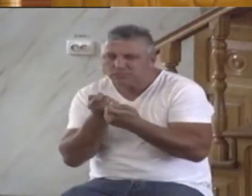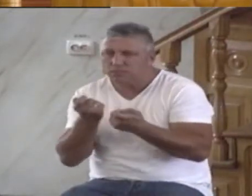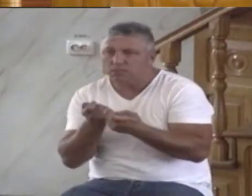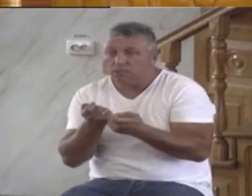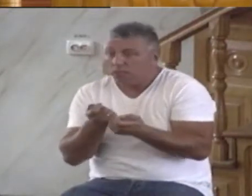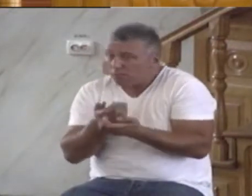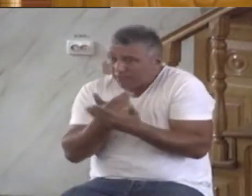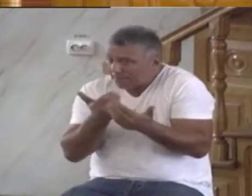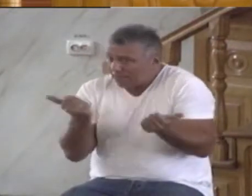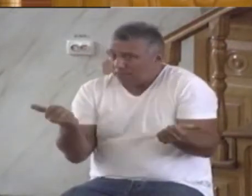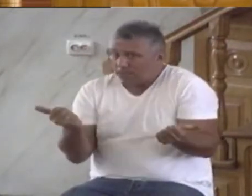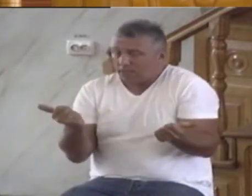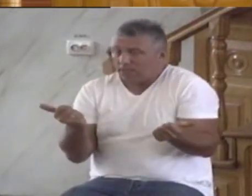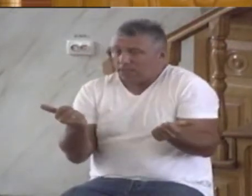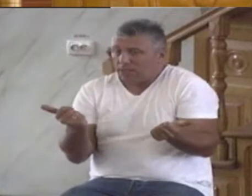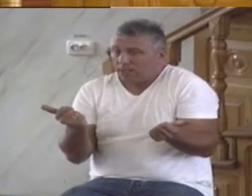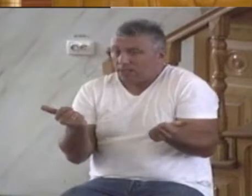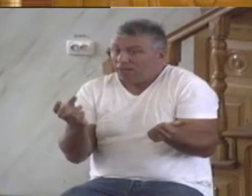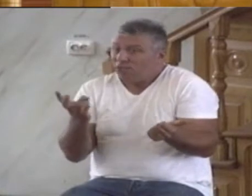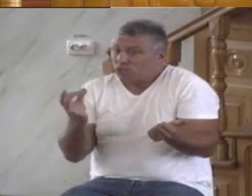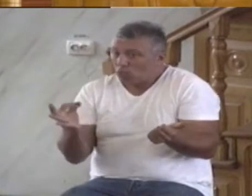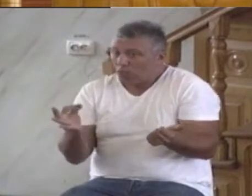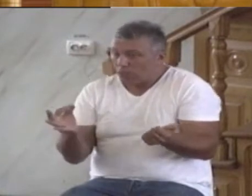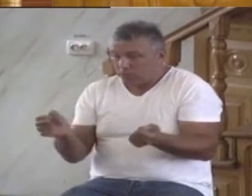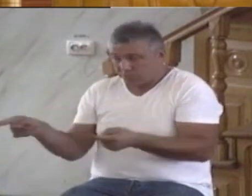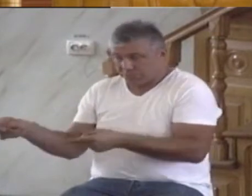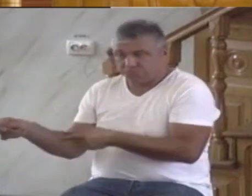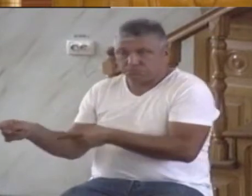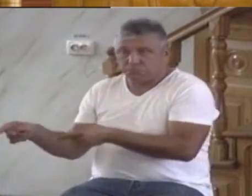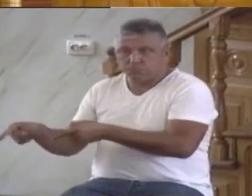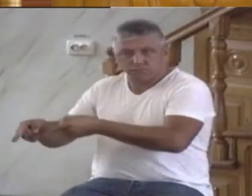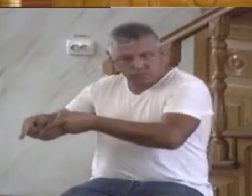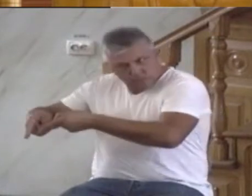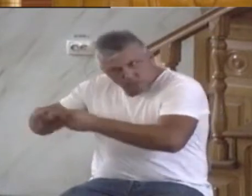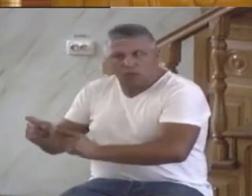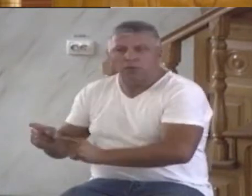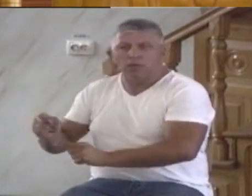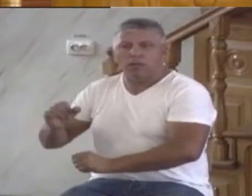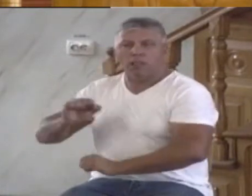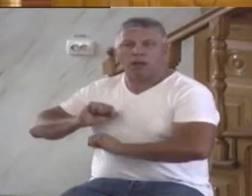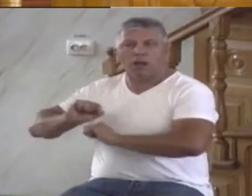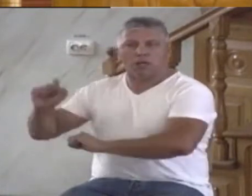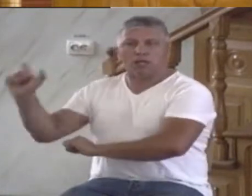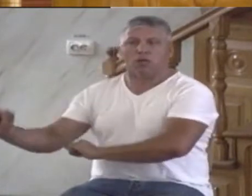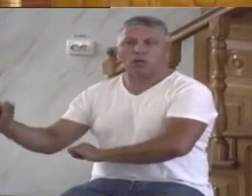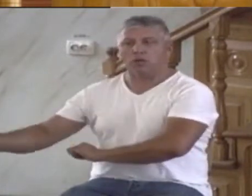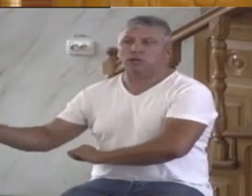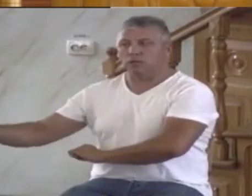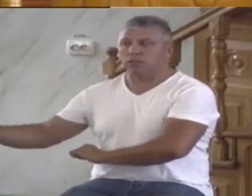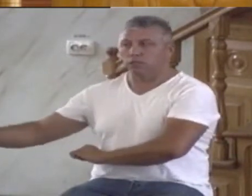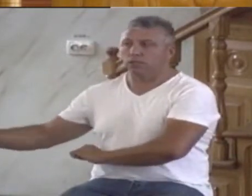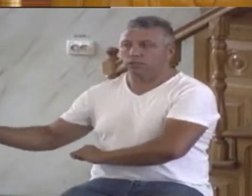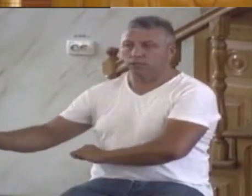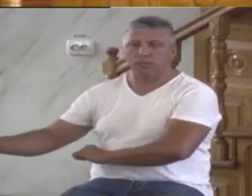между тем это и есть настоящие герои. И знаете